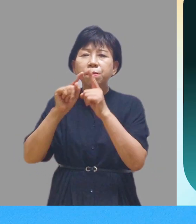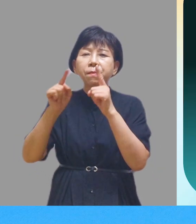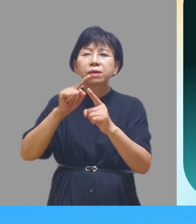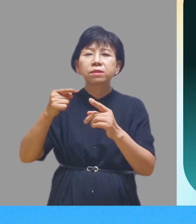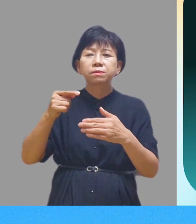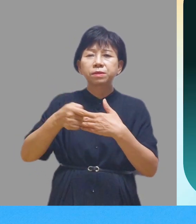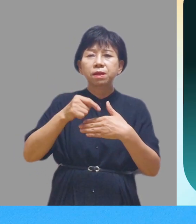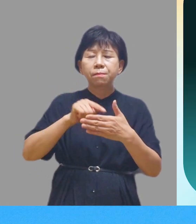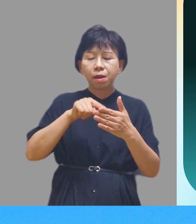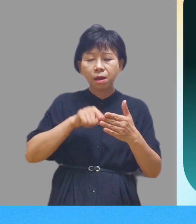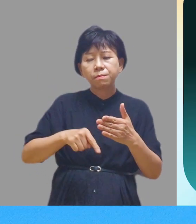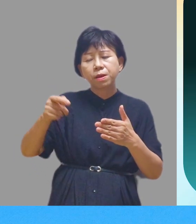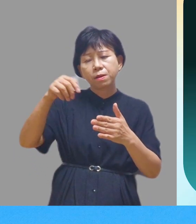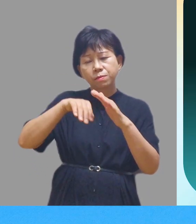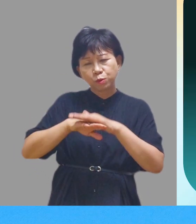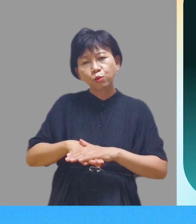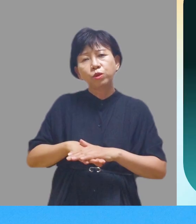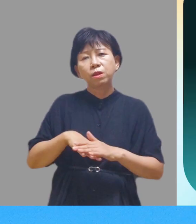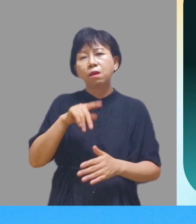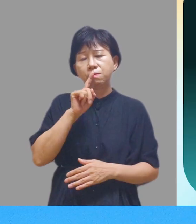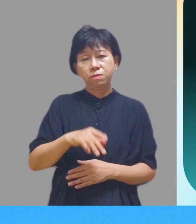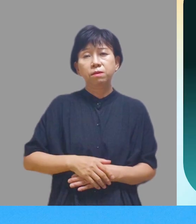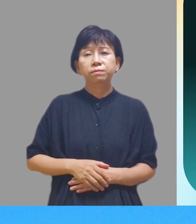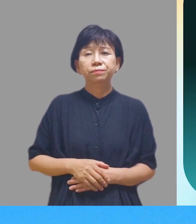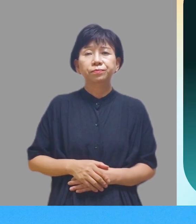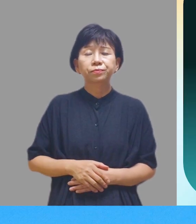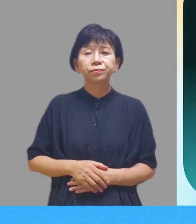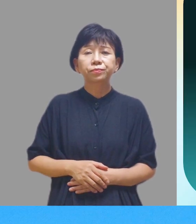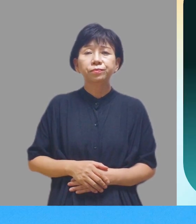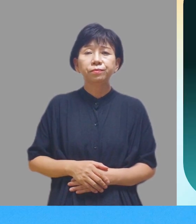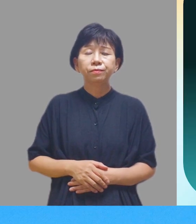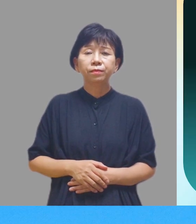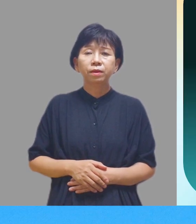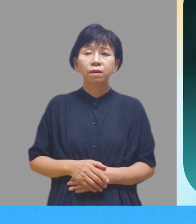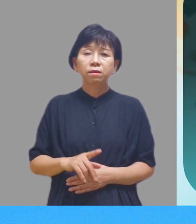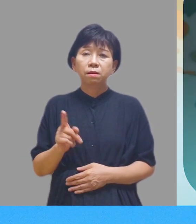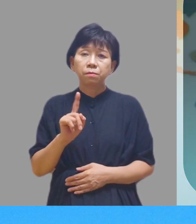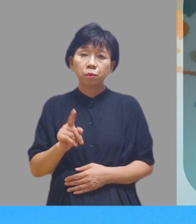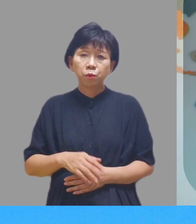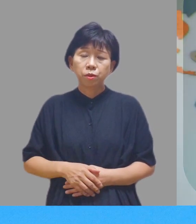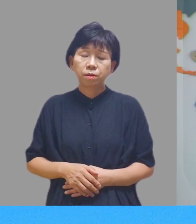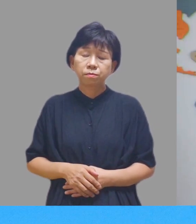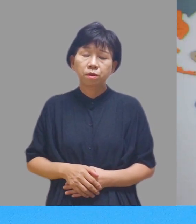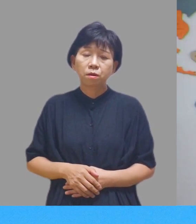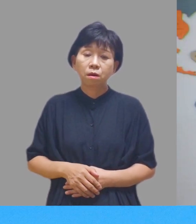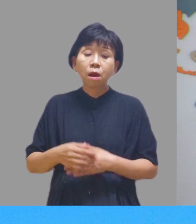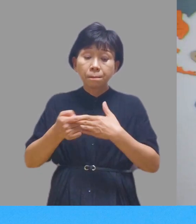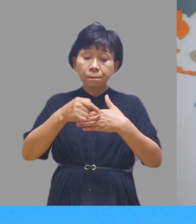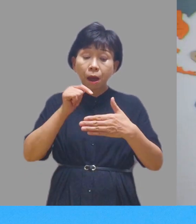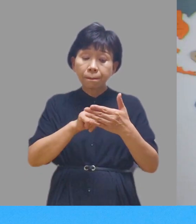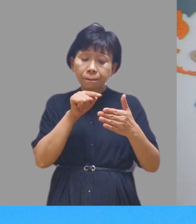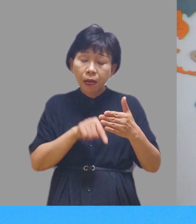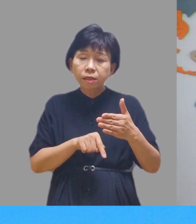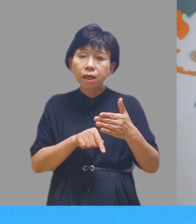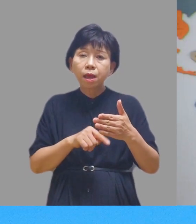두었나이다. 아멘. 주의 말씀을 내 마음에 두었나이다. 이 표현이 있는데요. 마음에 두다라고 하는 것은요.